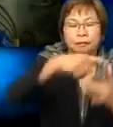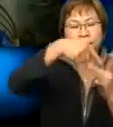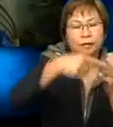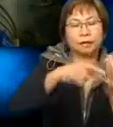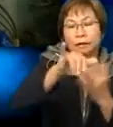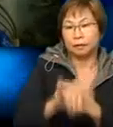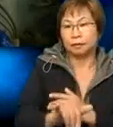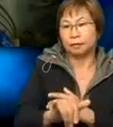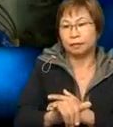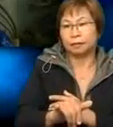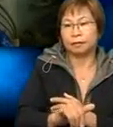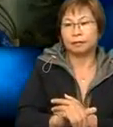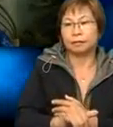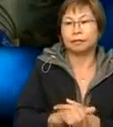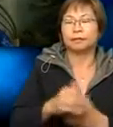Antaranya,